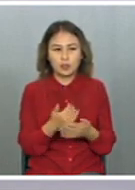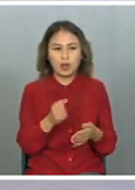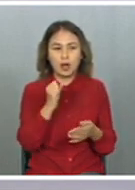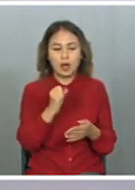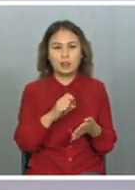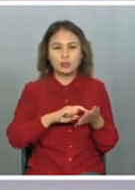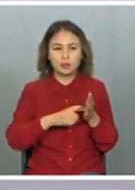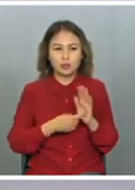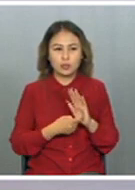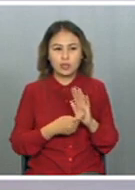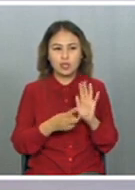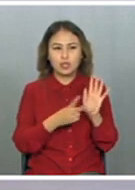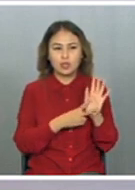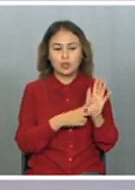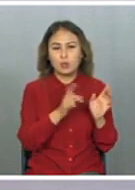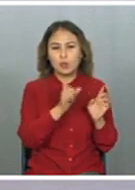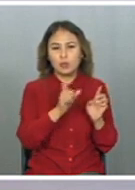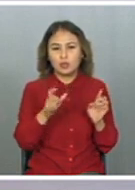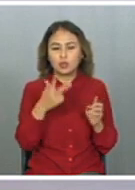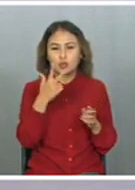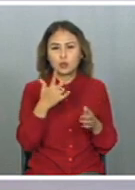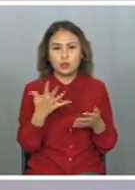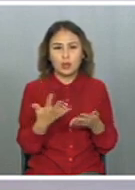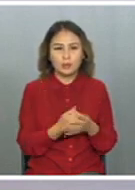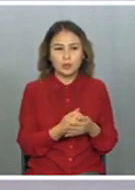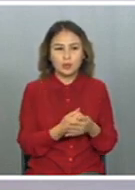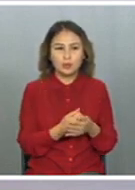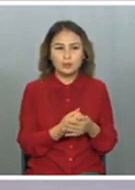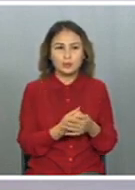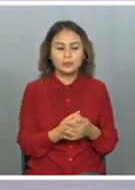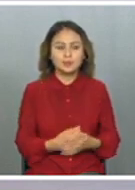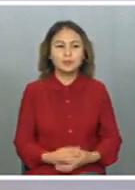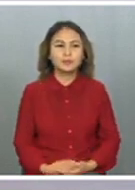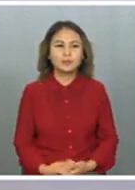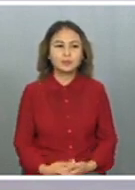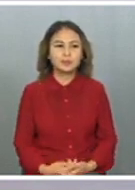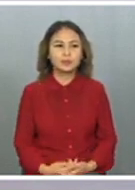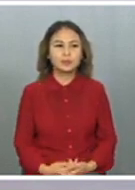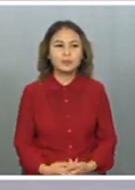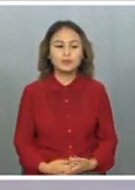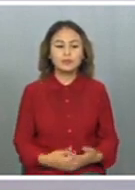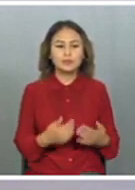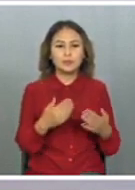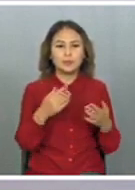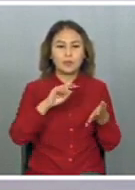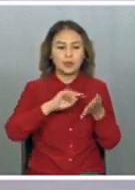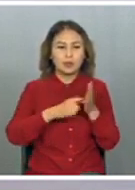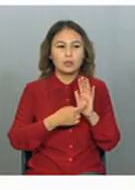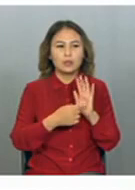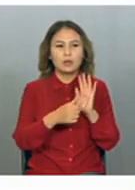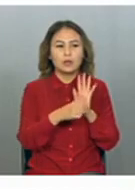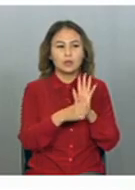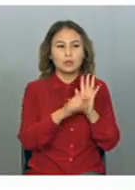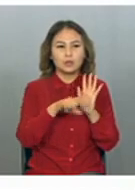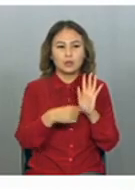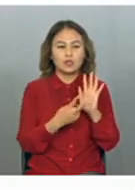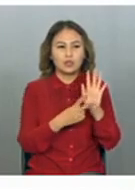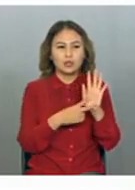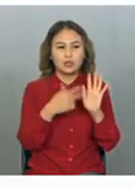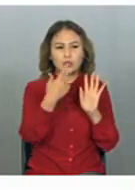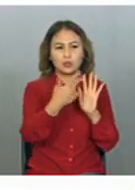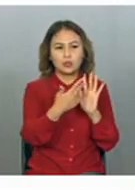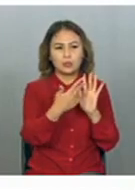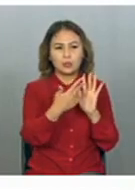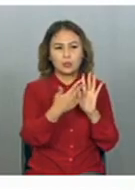нүктесі осы 7 бөліктің 3-үн алып тұр. Иә? Сонда A нүктесінің координатасы 6 бүтін